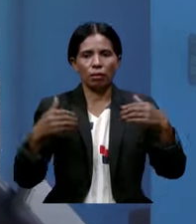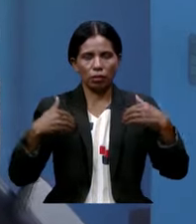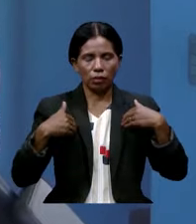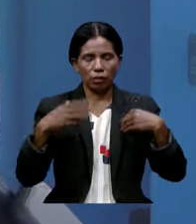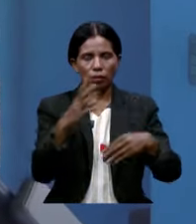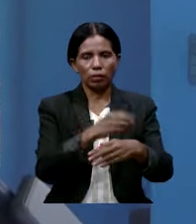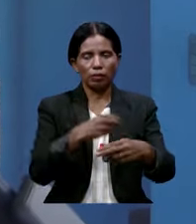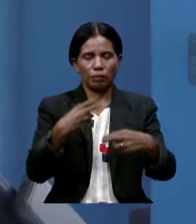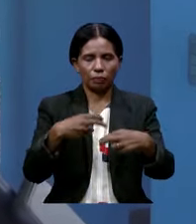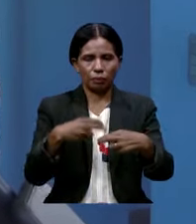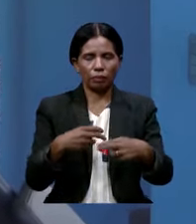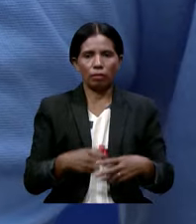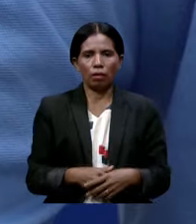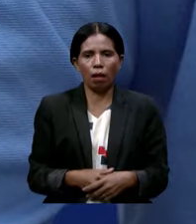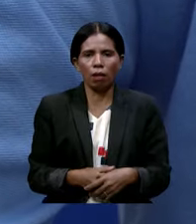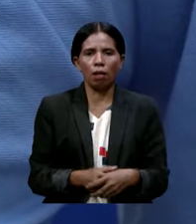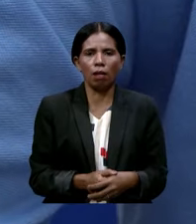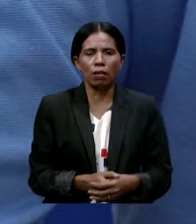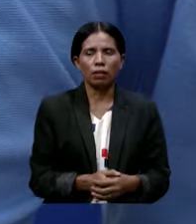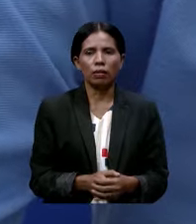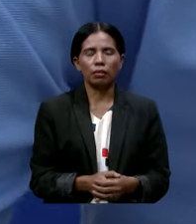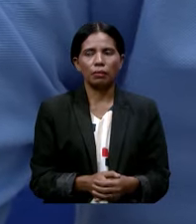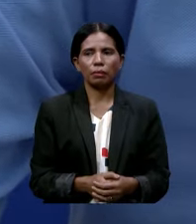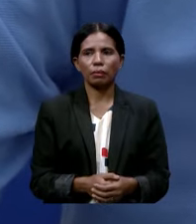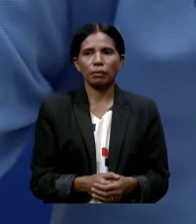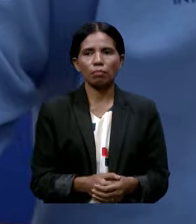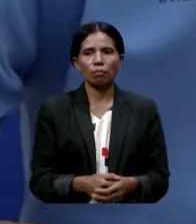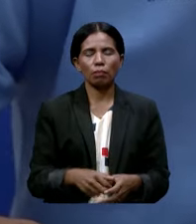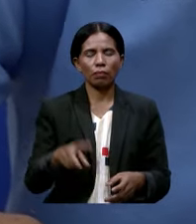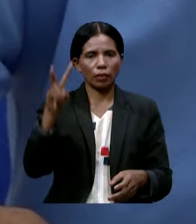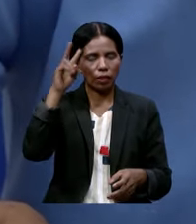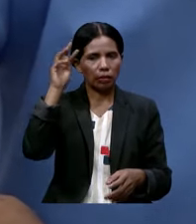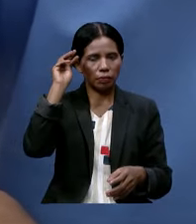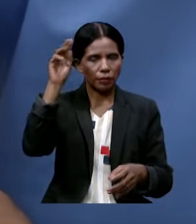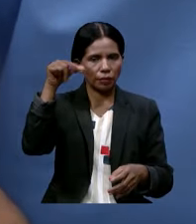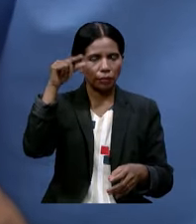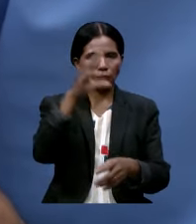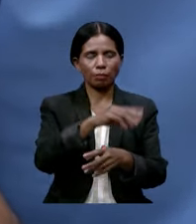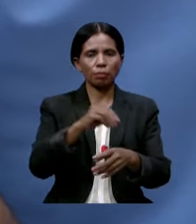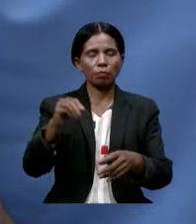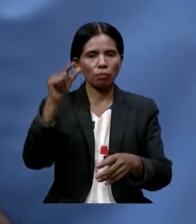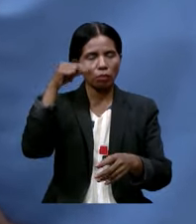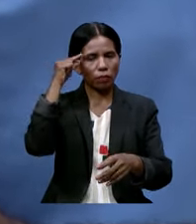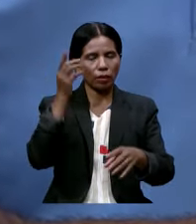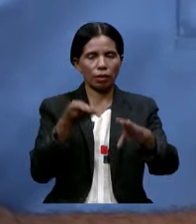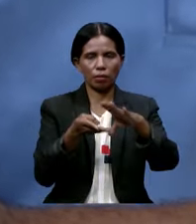finansial kalau menerima uang tersebutbern bangkuentral timorest